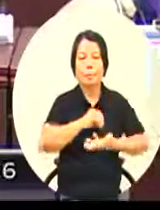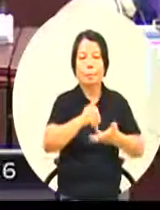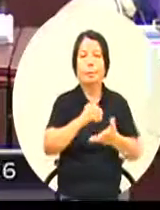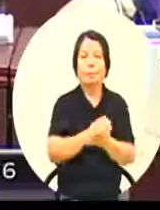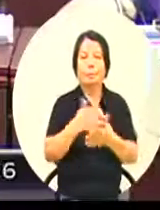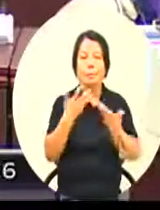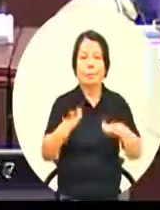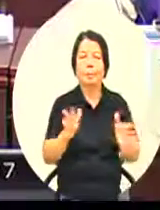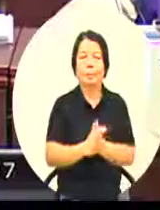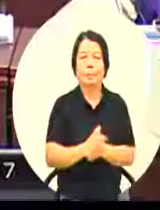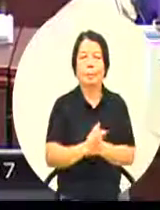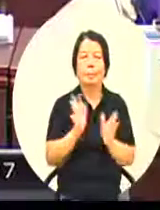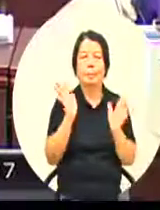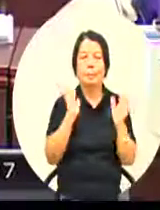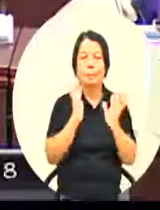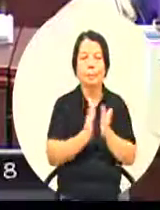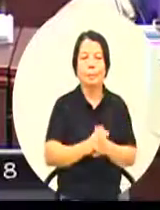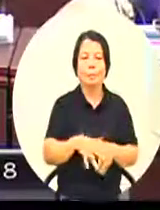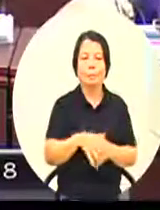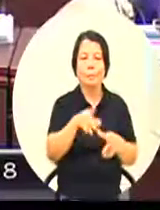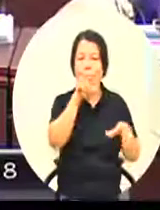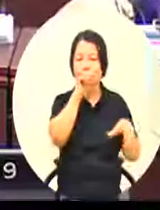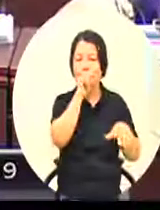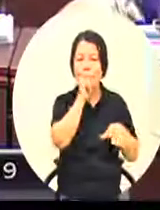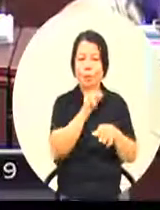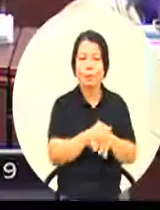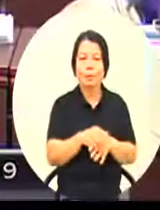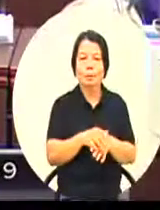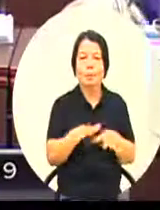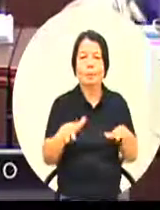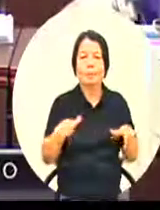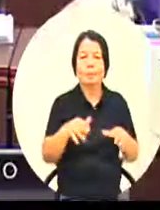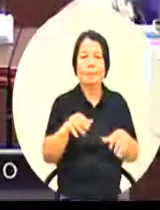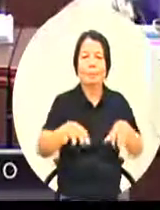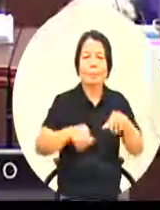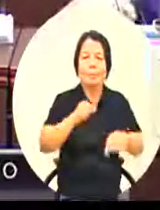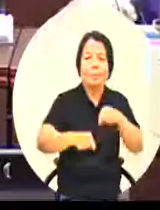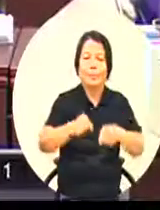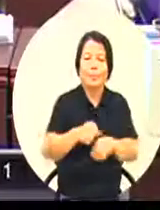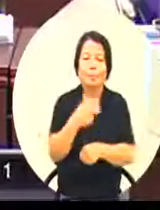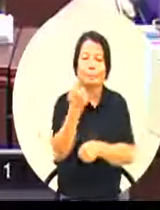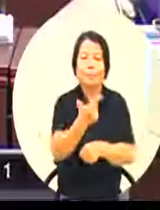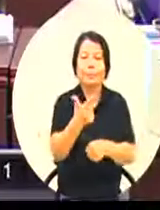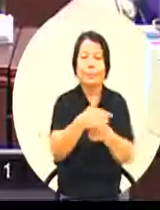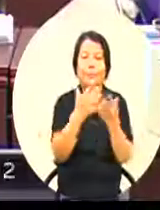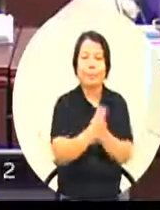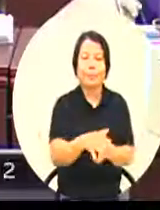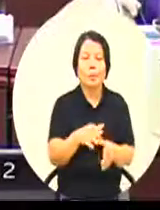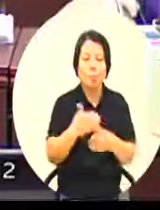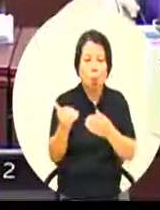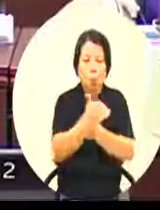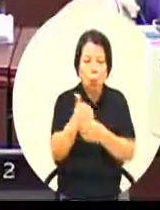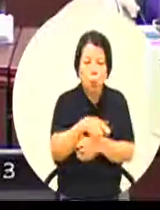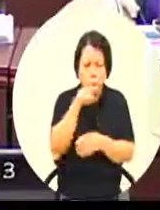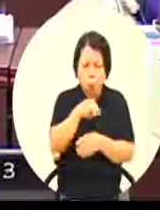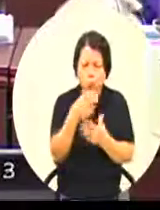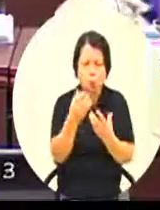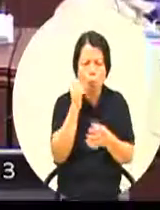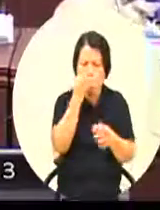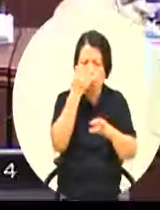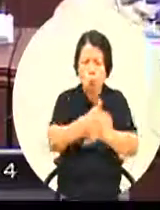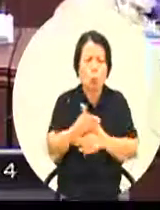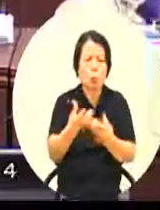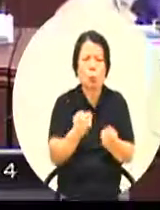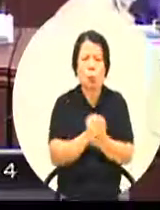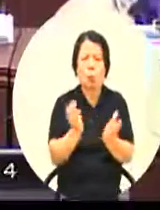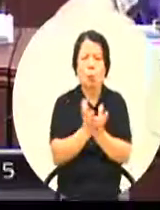以为鸡有六只腿哦，或者是鸡就是长成鸡块的样子，没有看过全部的鱼等等，或者蔬菜怎么长都不